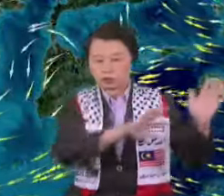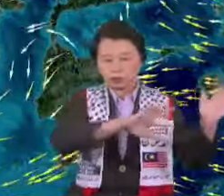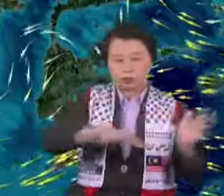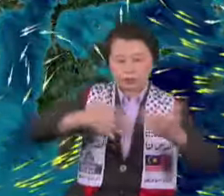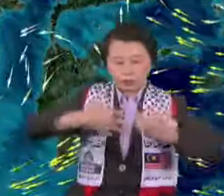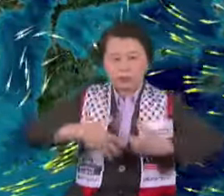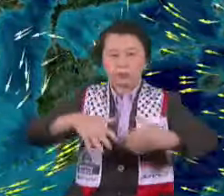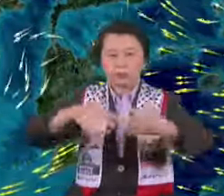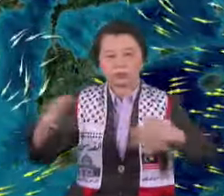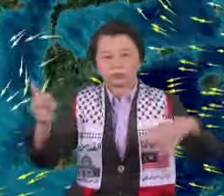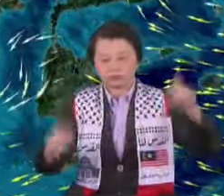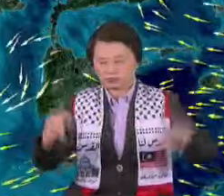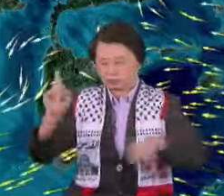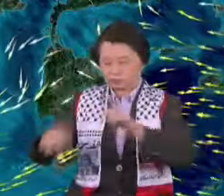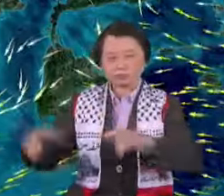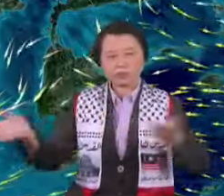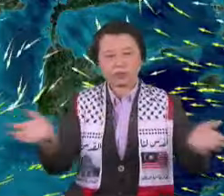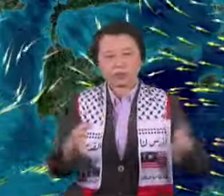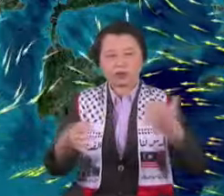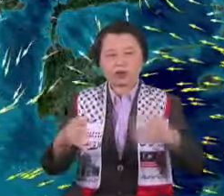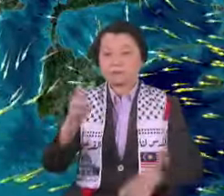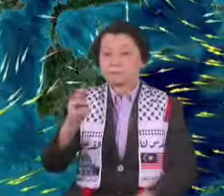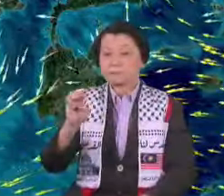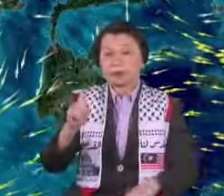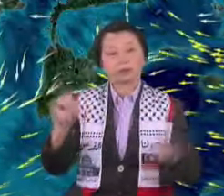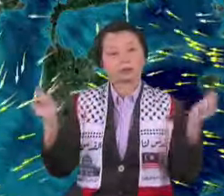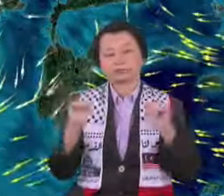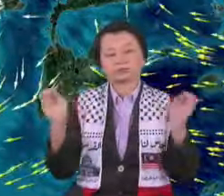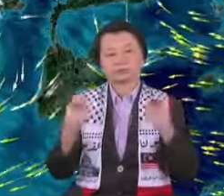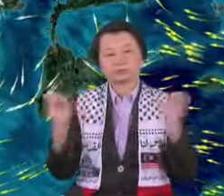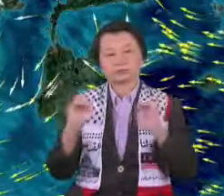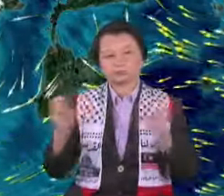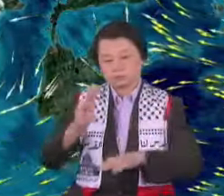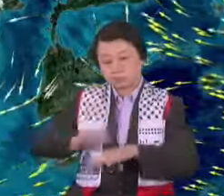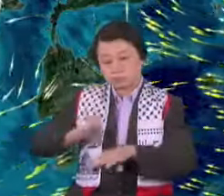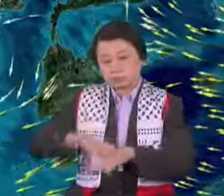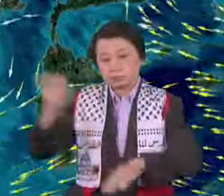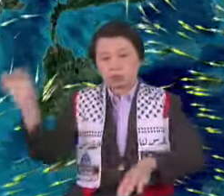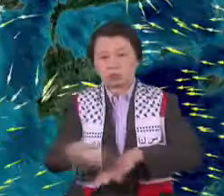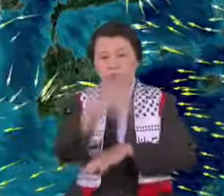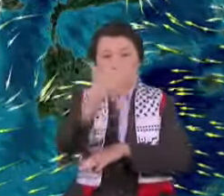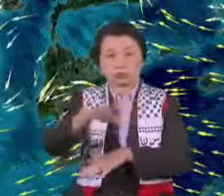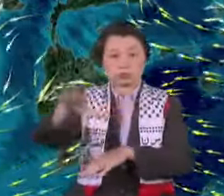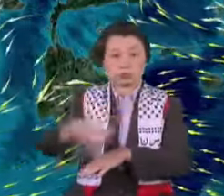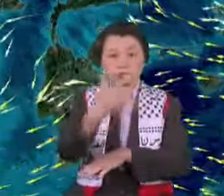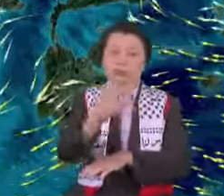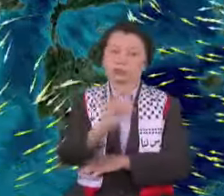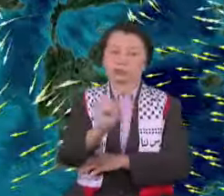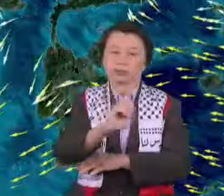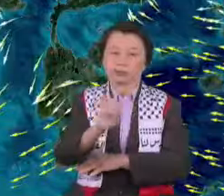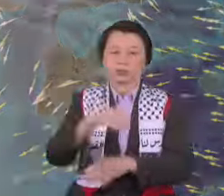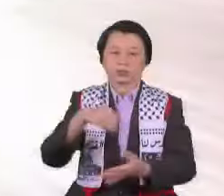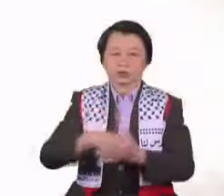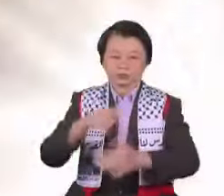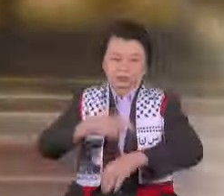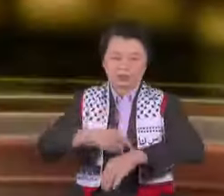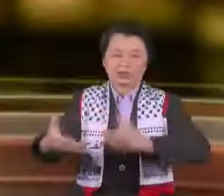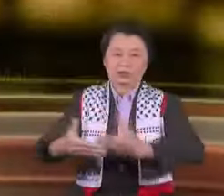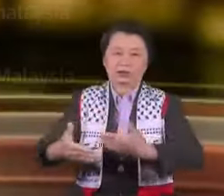Oleh itu, Met Malaysia tidak mengeluarkan sebarang amaran angin kencang dan laut bergelora dalam waktu yang terdekat